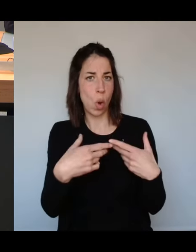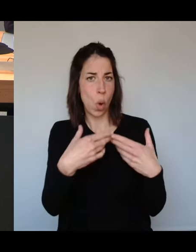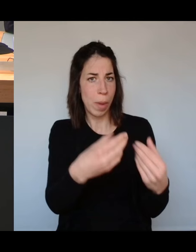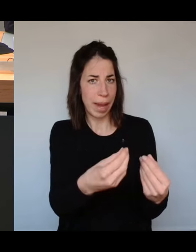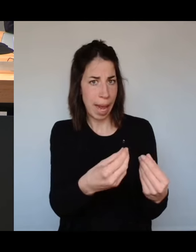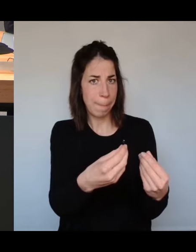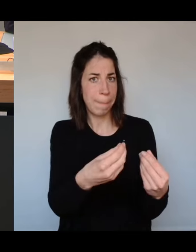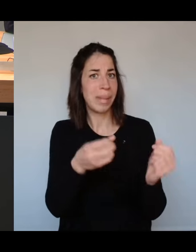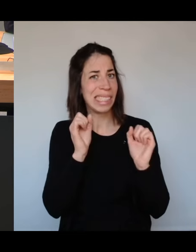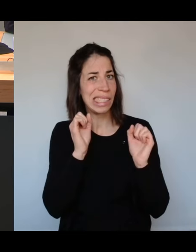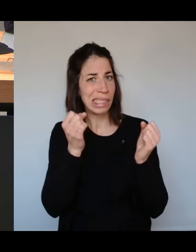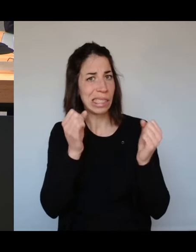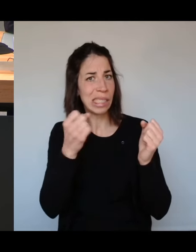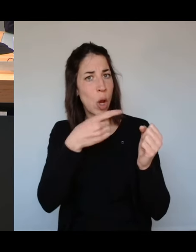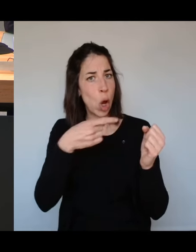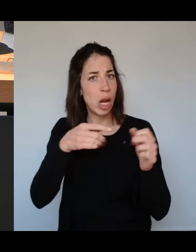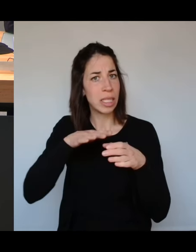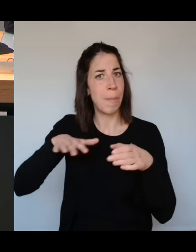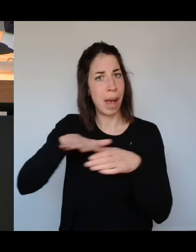ist, nämlich ein Park.